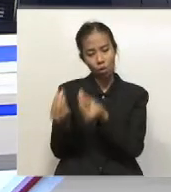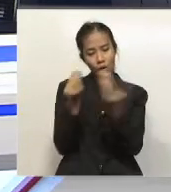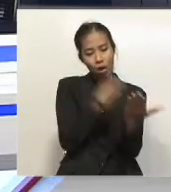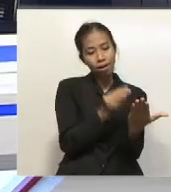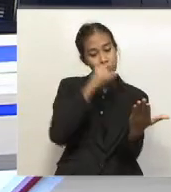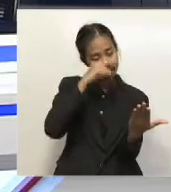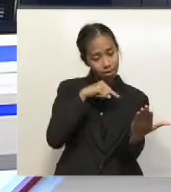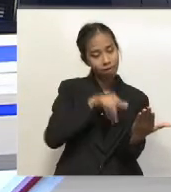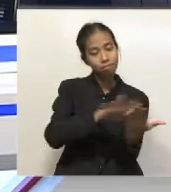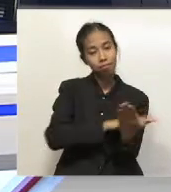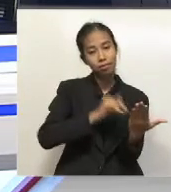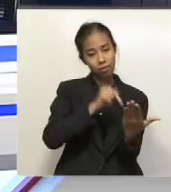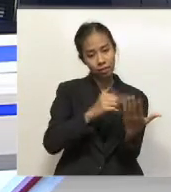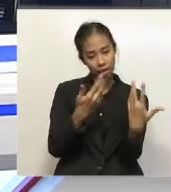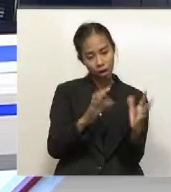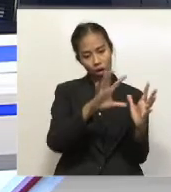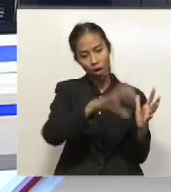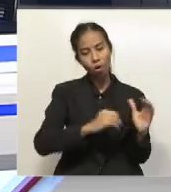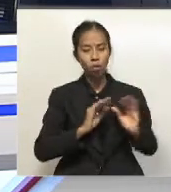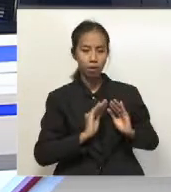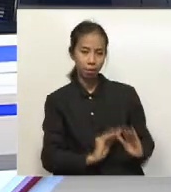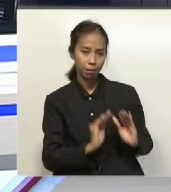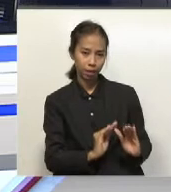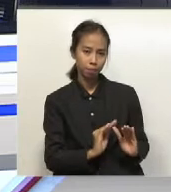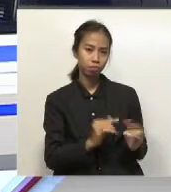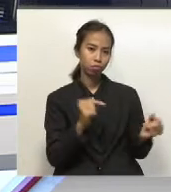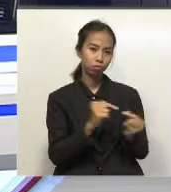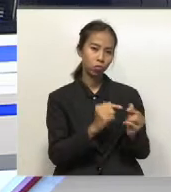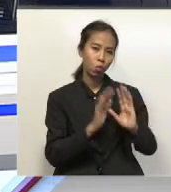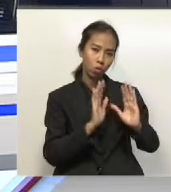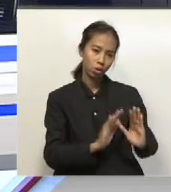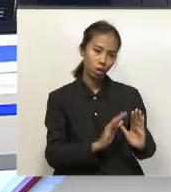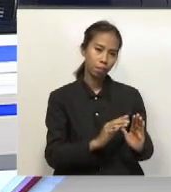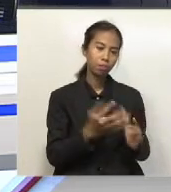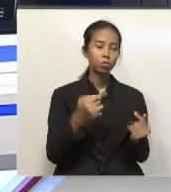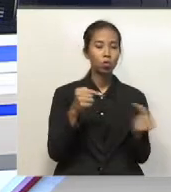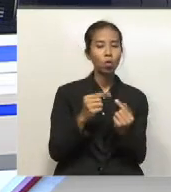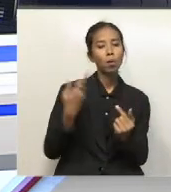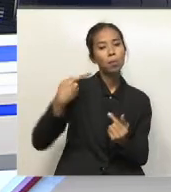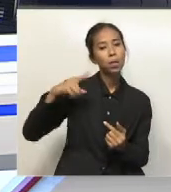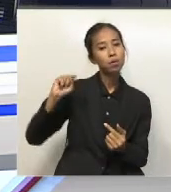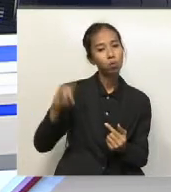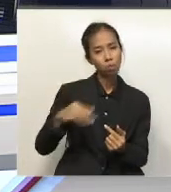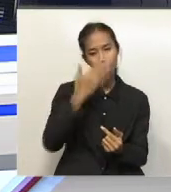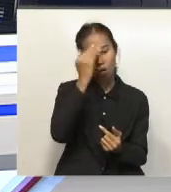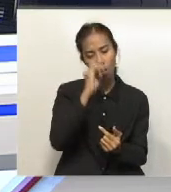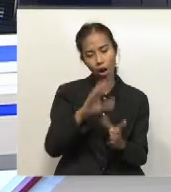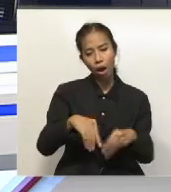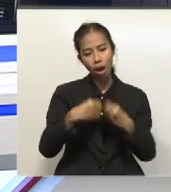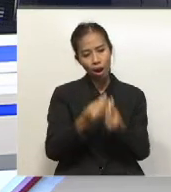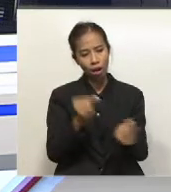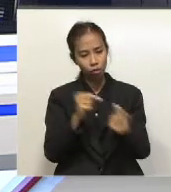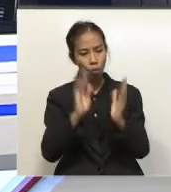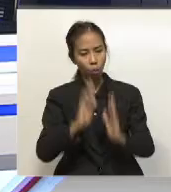แผ่นดินนะคะก่อนที่จะนำไปเก็บรักษาที่คลังกลางพิพิธภัณฑสถานแห่งชาติปทุมธานีเพื่อให้เกิดประโยชน์ทาง